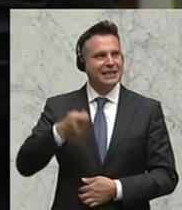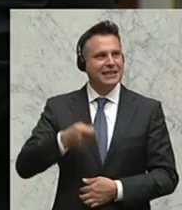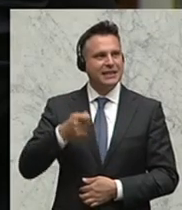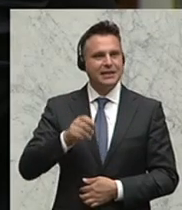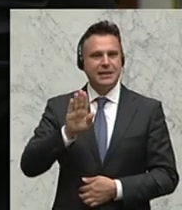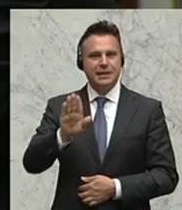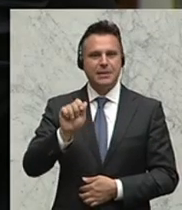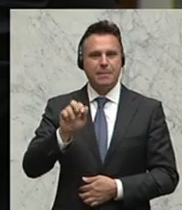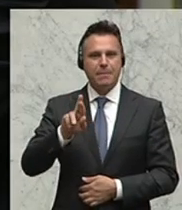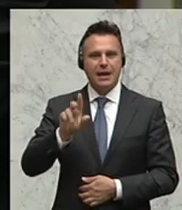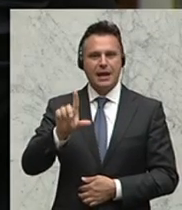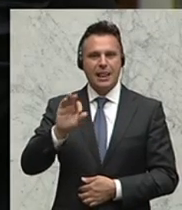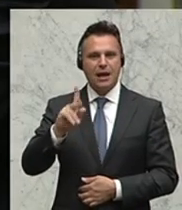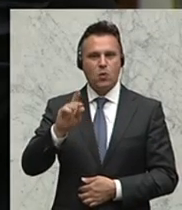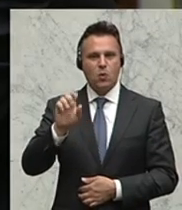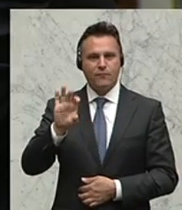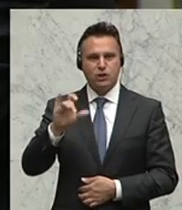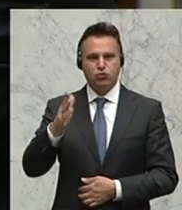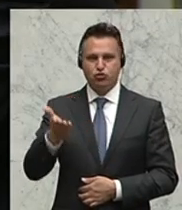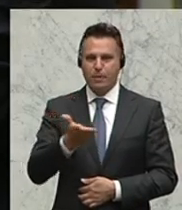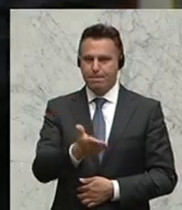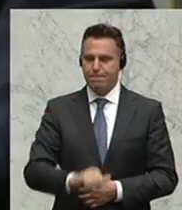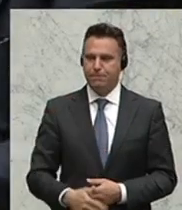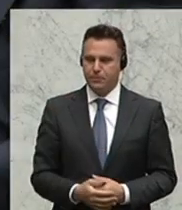Der nächste Redner kommt von der ÖVP, Nikolaus Berlakovic.